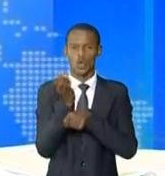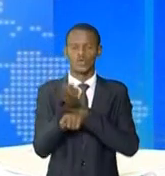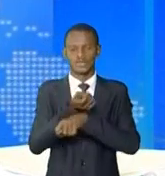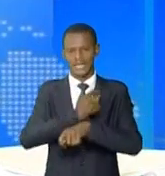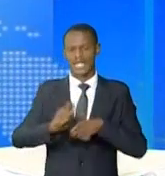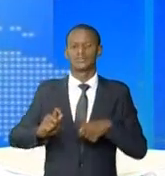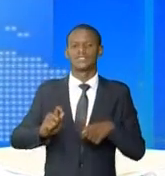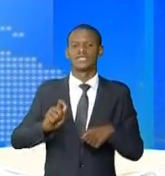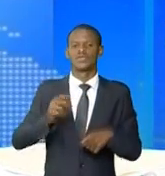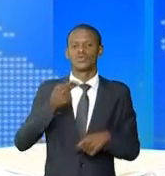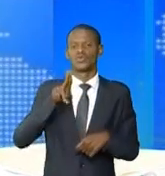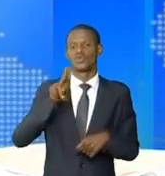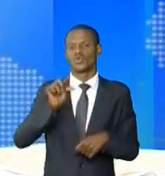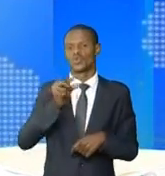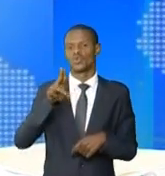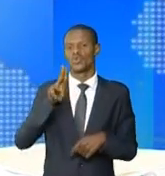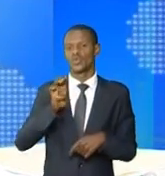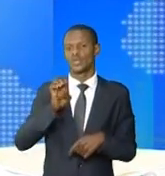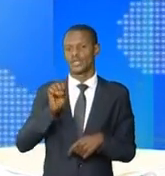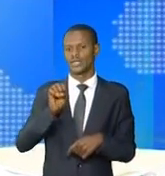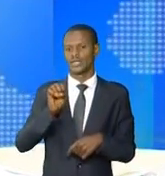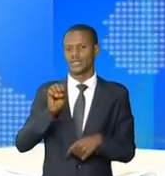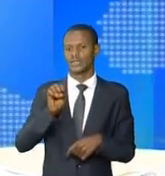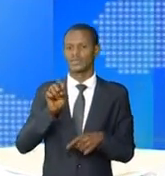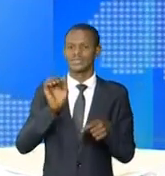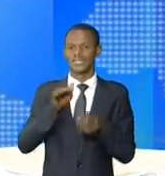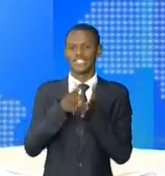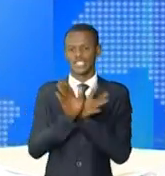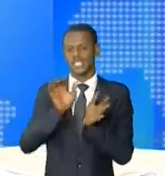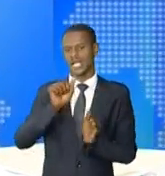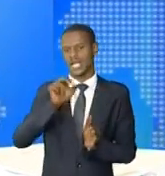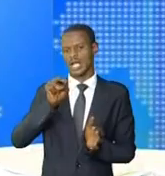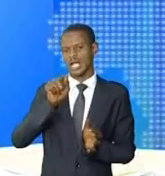Hugues Toto, directeur général Anthony Kinzo